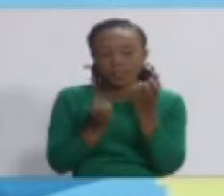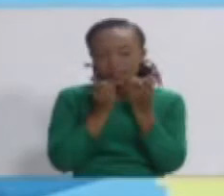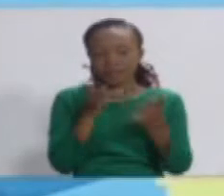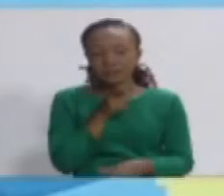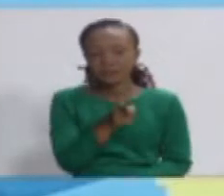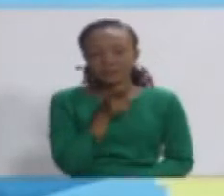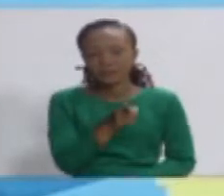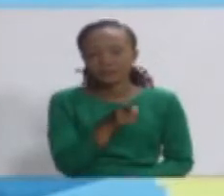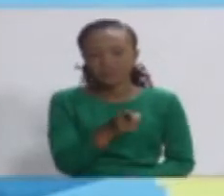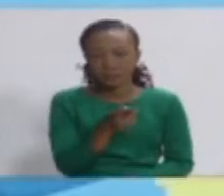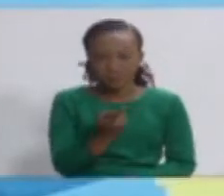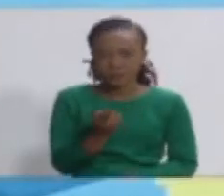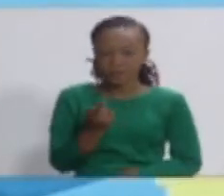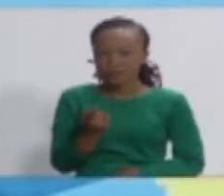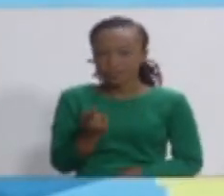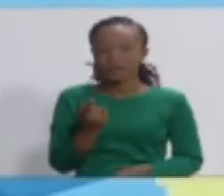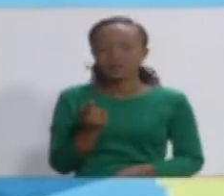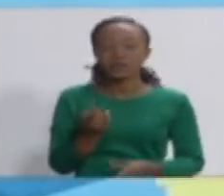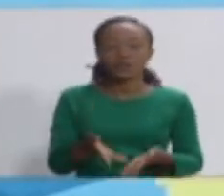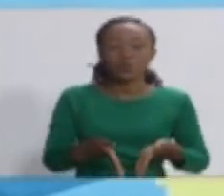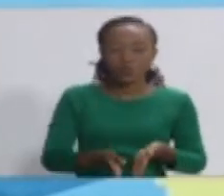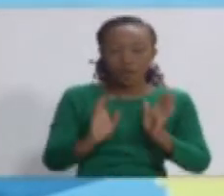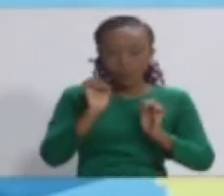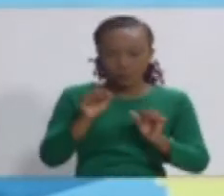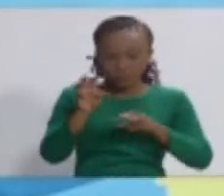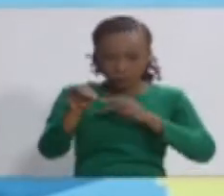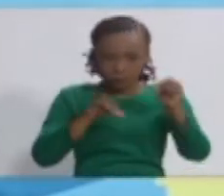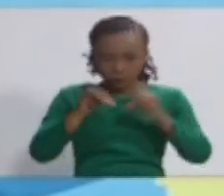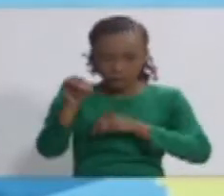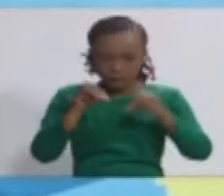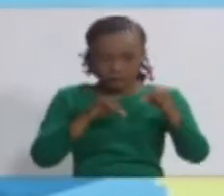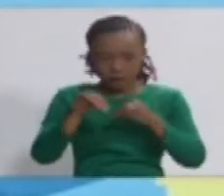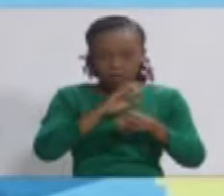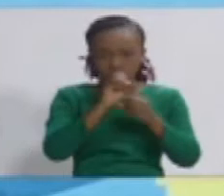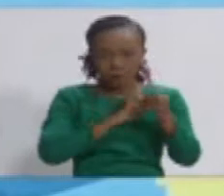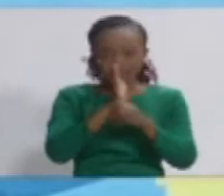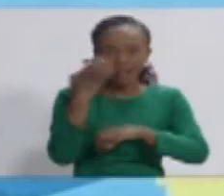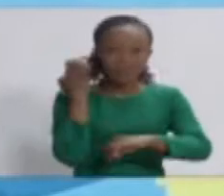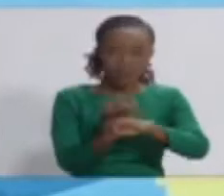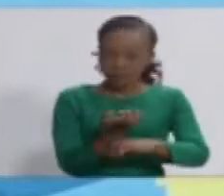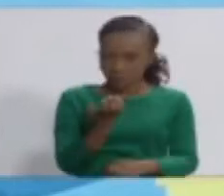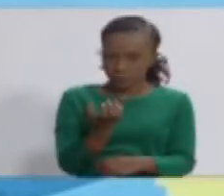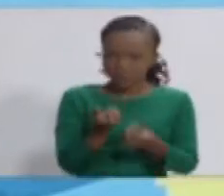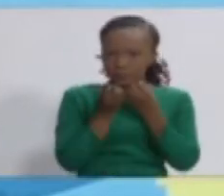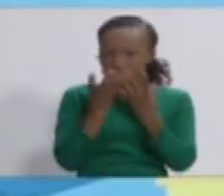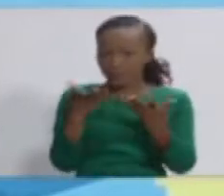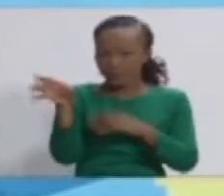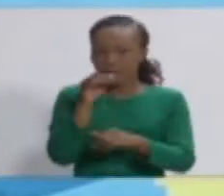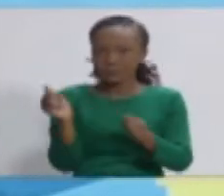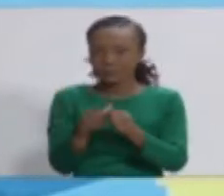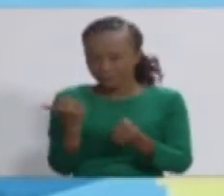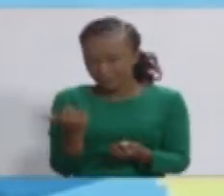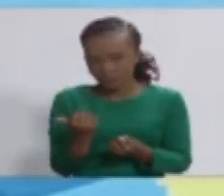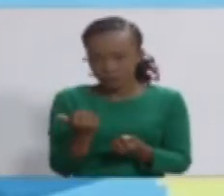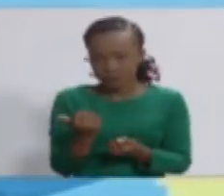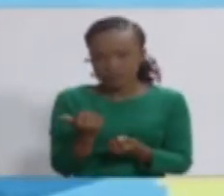information digresses from ways in which we can manage COVID-19. Information containing certain concoctions that you